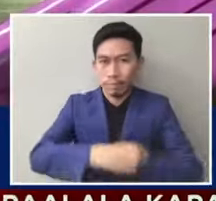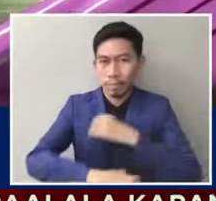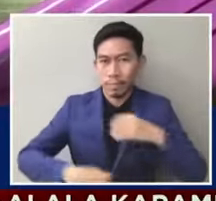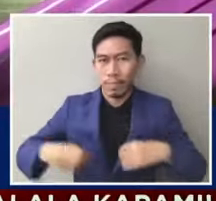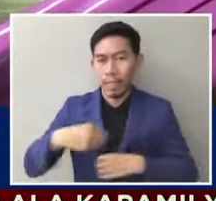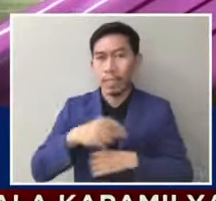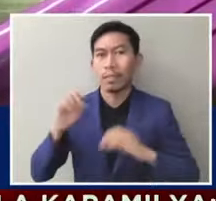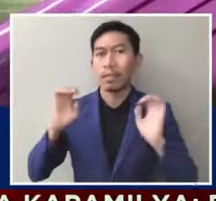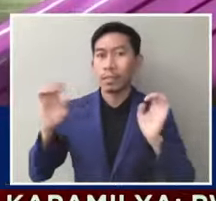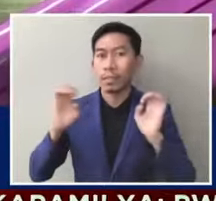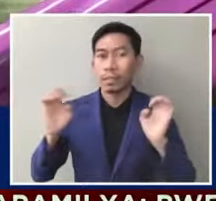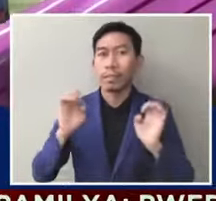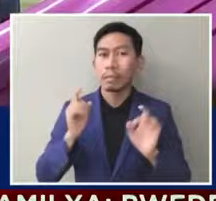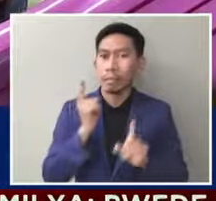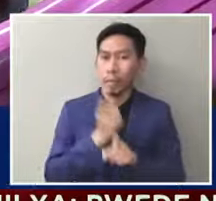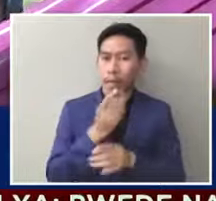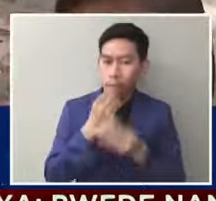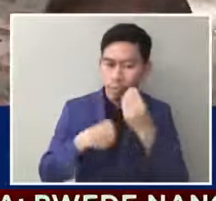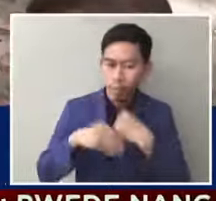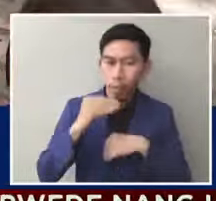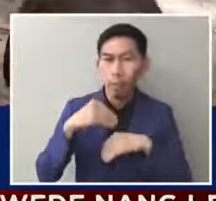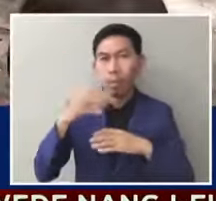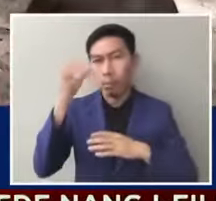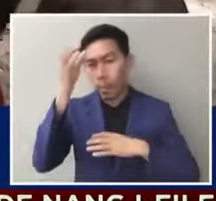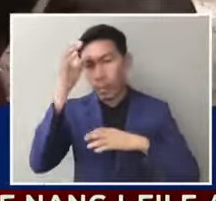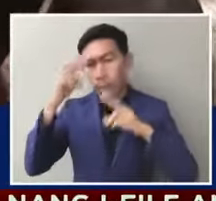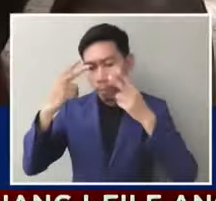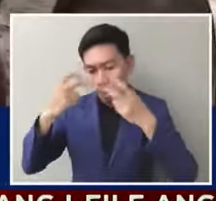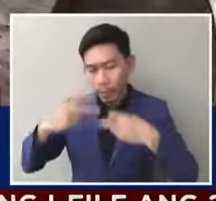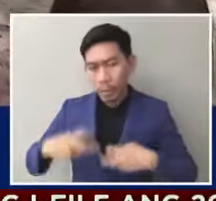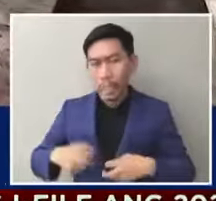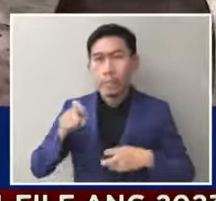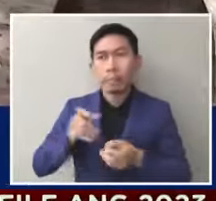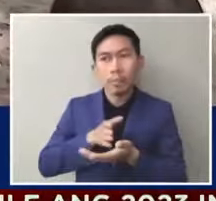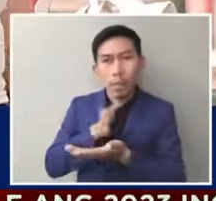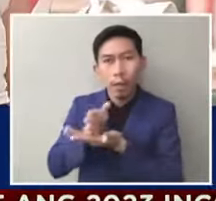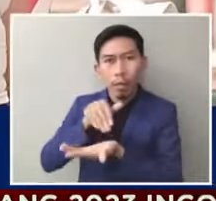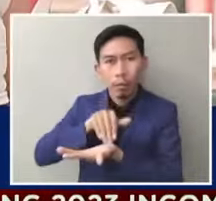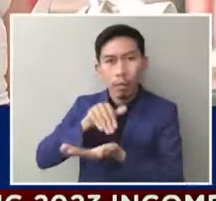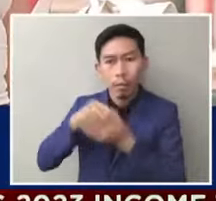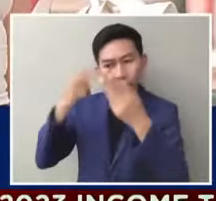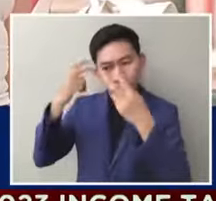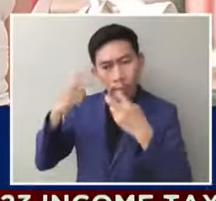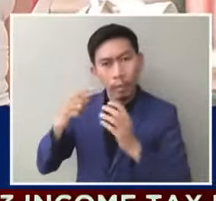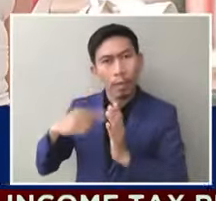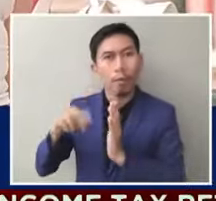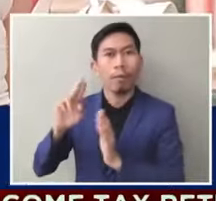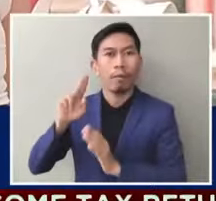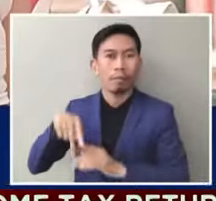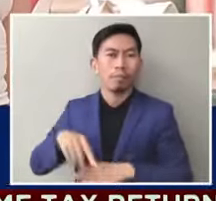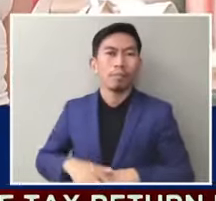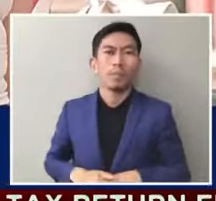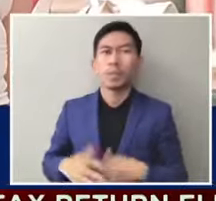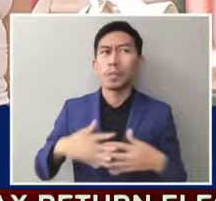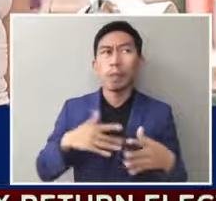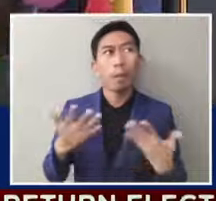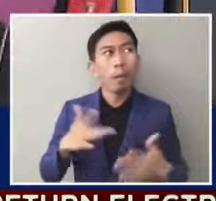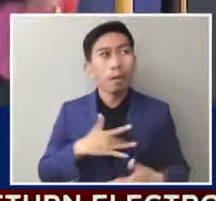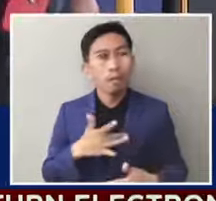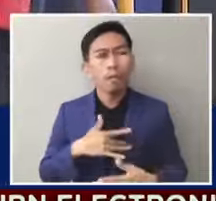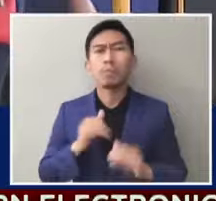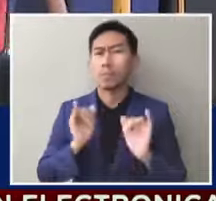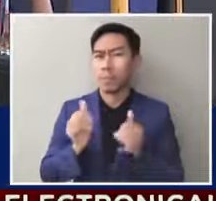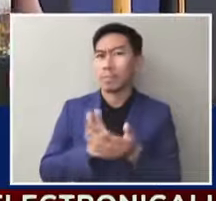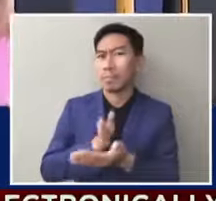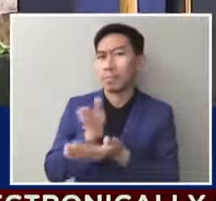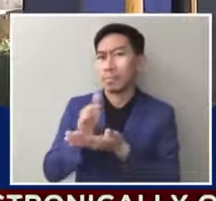screening at regular check-ups sa doktor kahit walang nararamdaman. Ara Perez, ABS-CBN